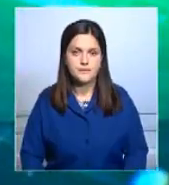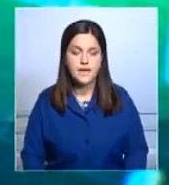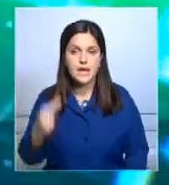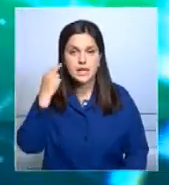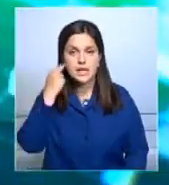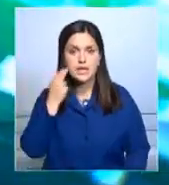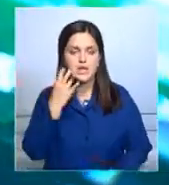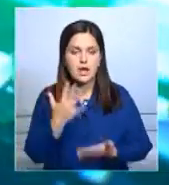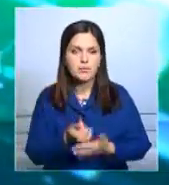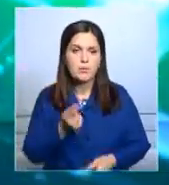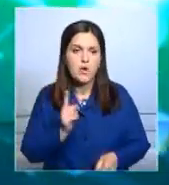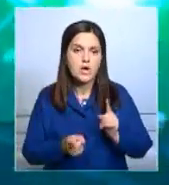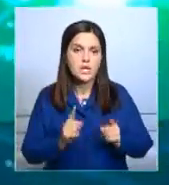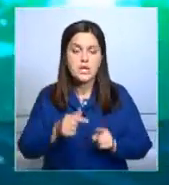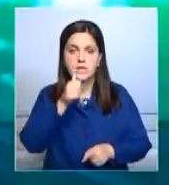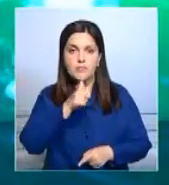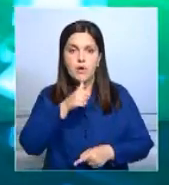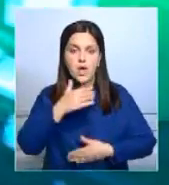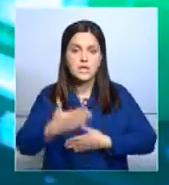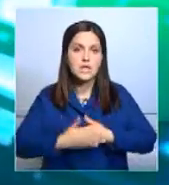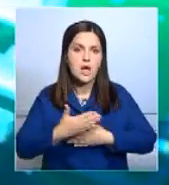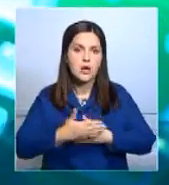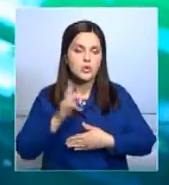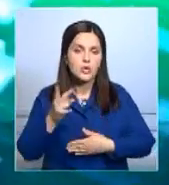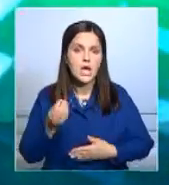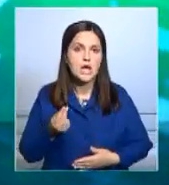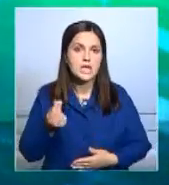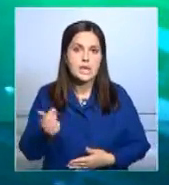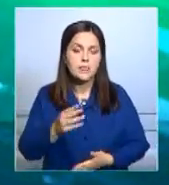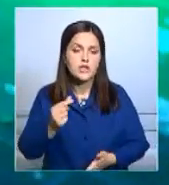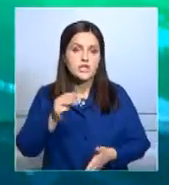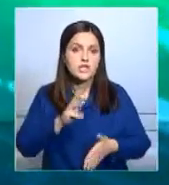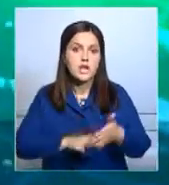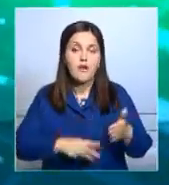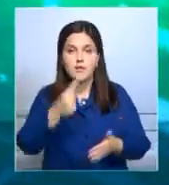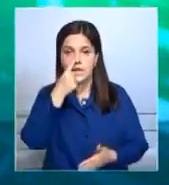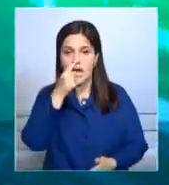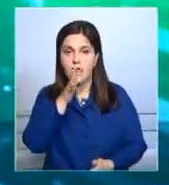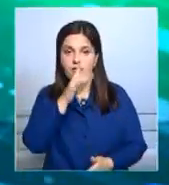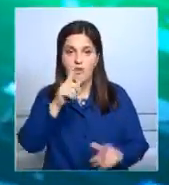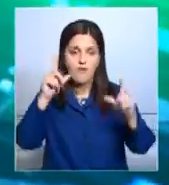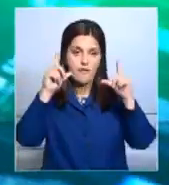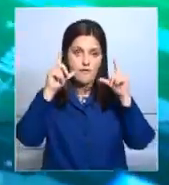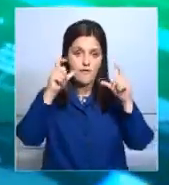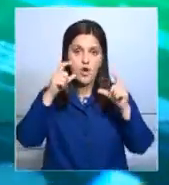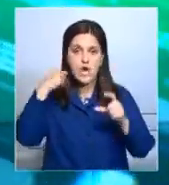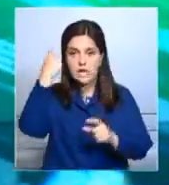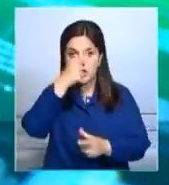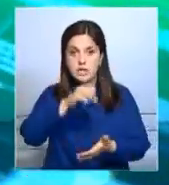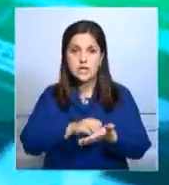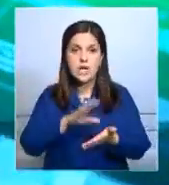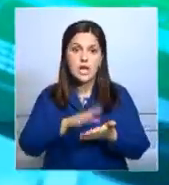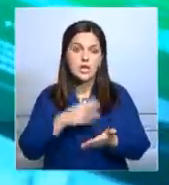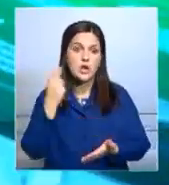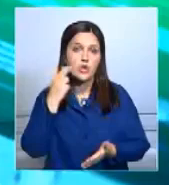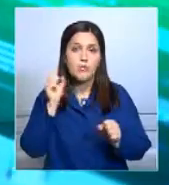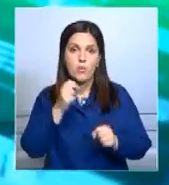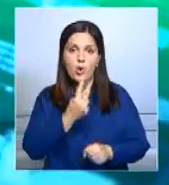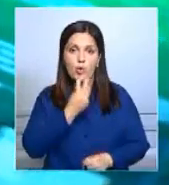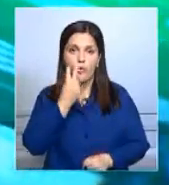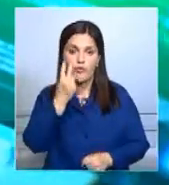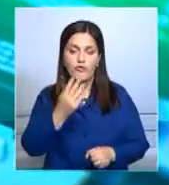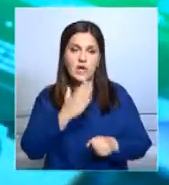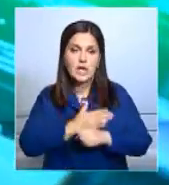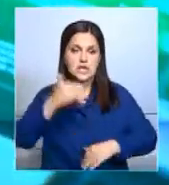В Китае нашли оригинальный способ наказания неплательщиков штрафов. С недавнего времени фотографии и личные данные должников можно увидеть